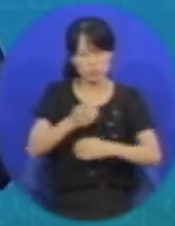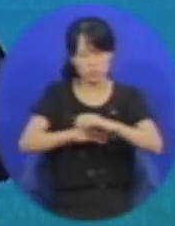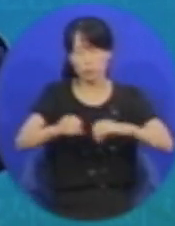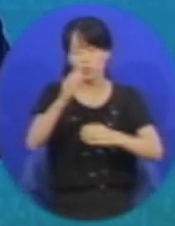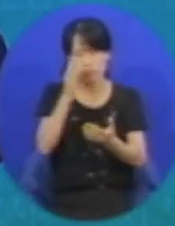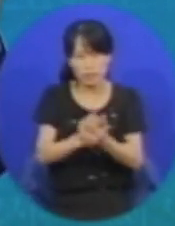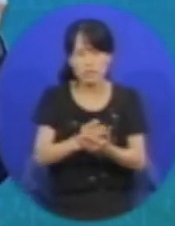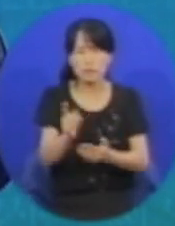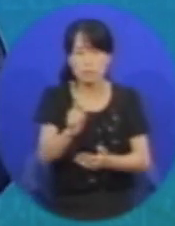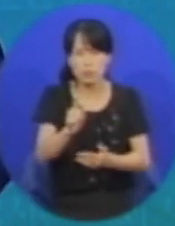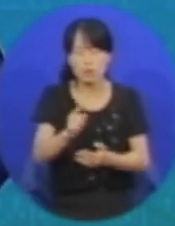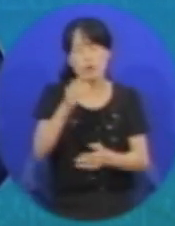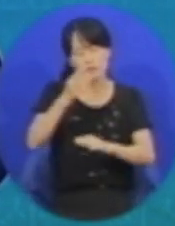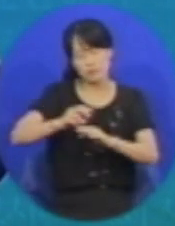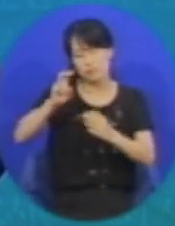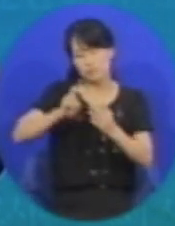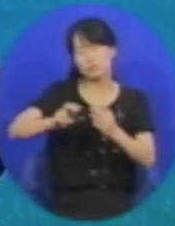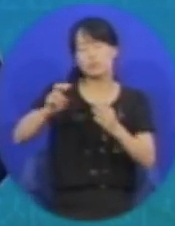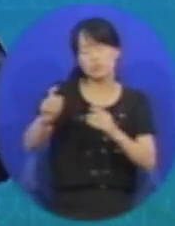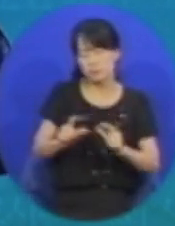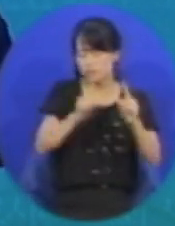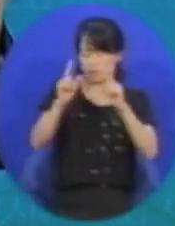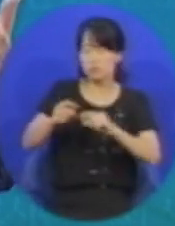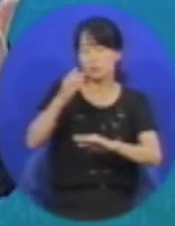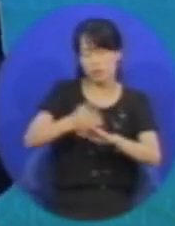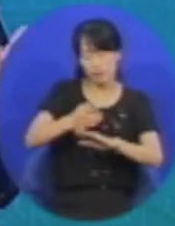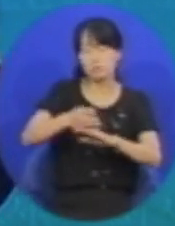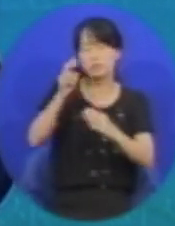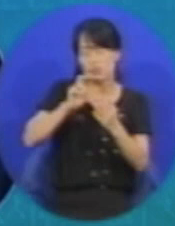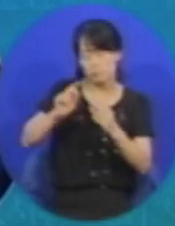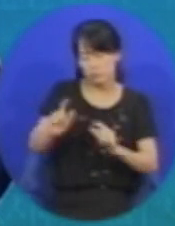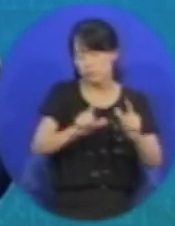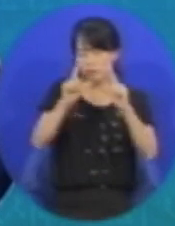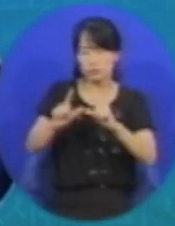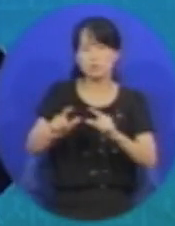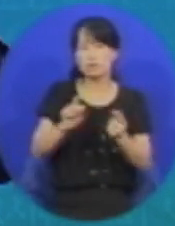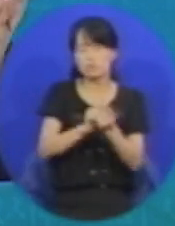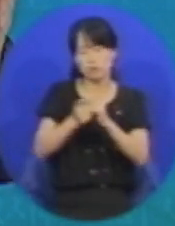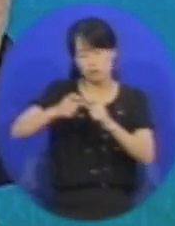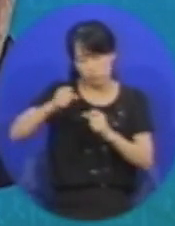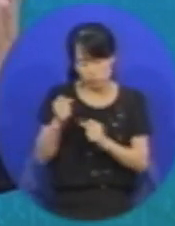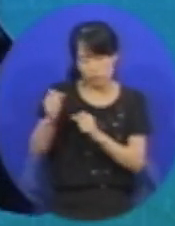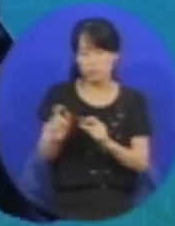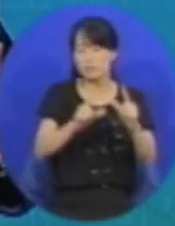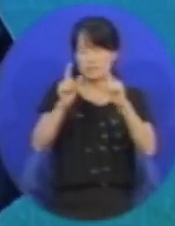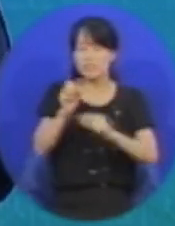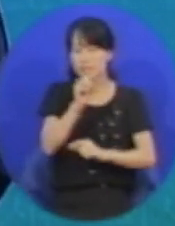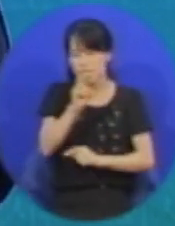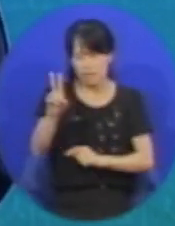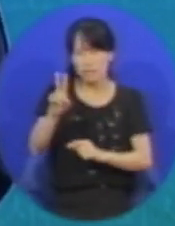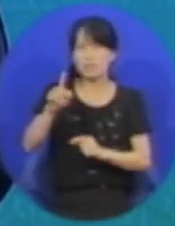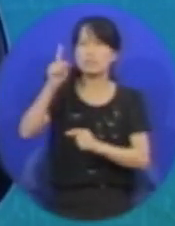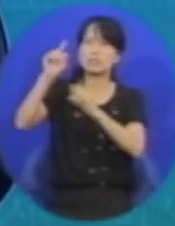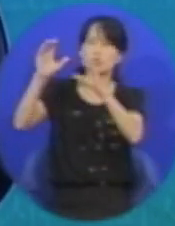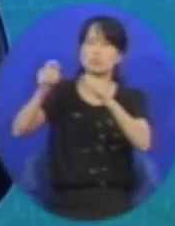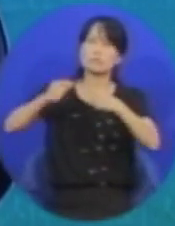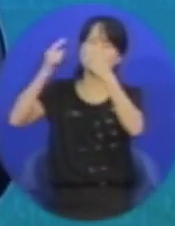찬송하고 살고 감사하며 살고 서로 순종하며 살아야 천국 간다, 그런 뜻은